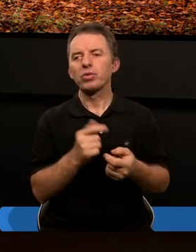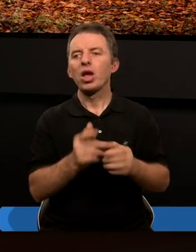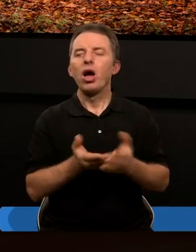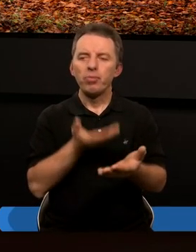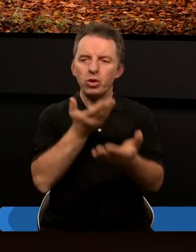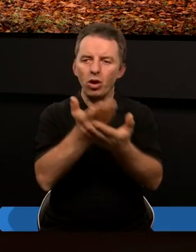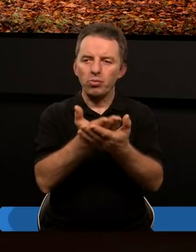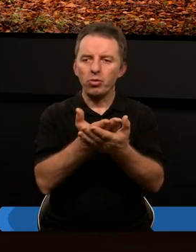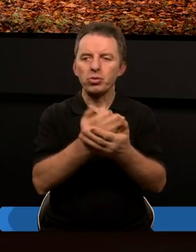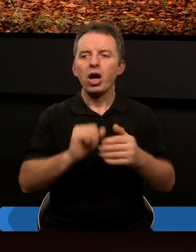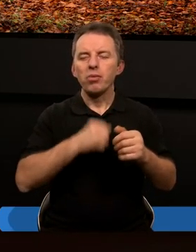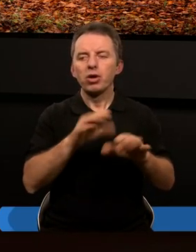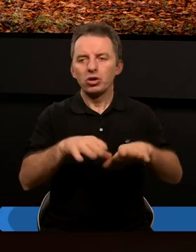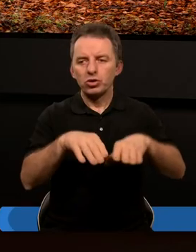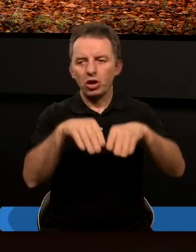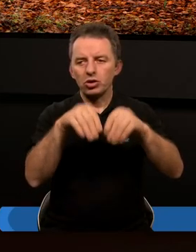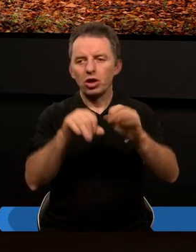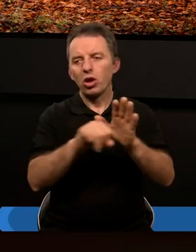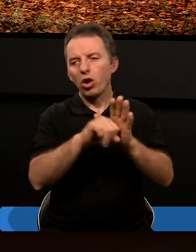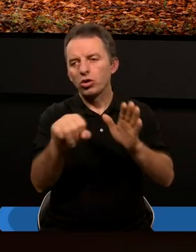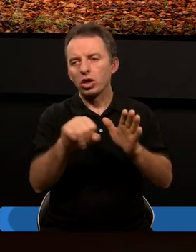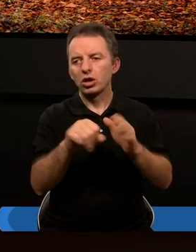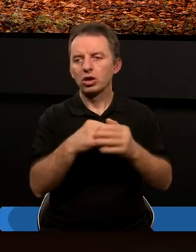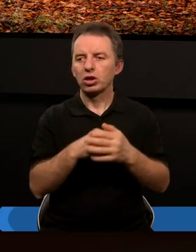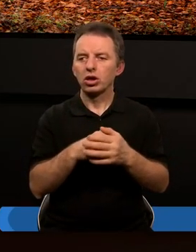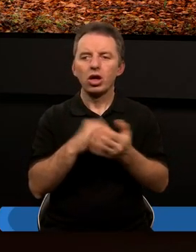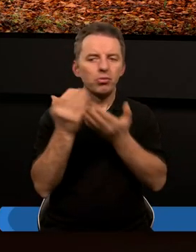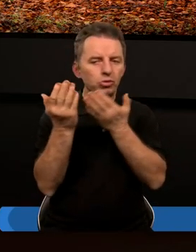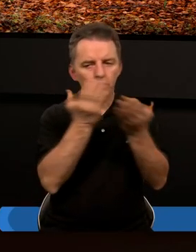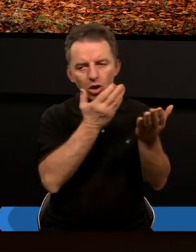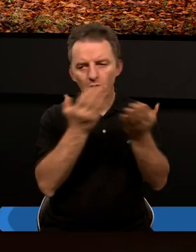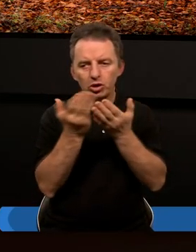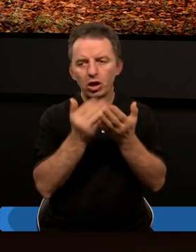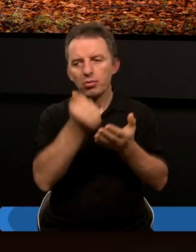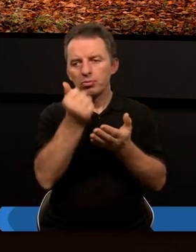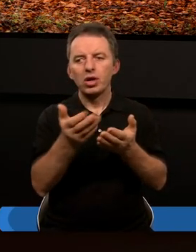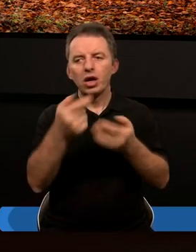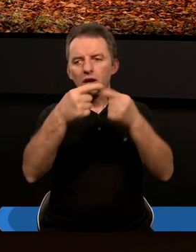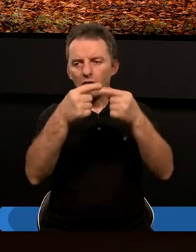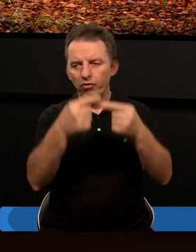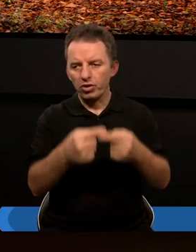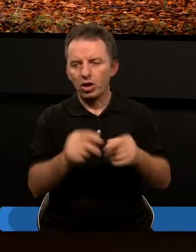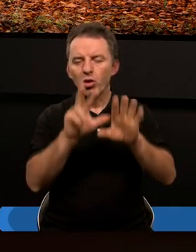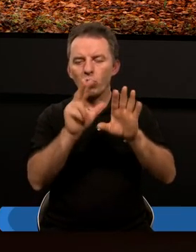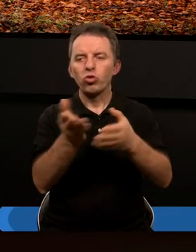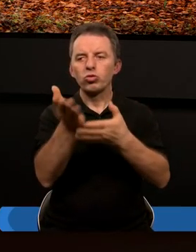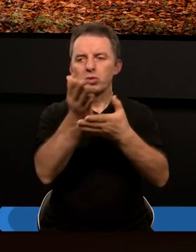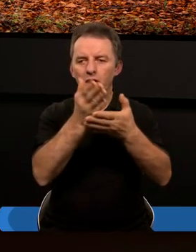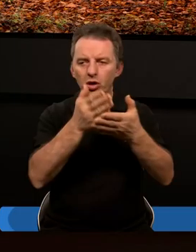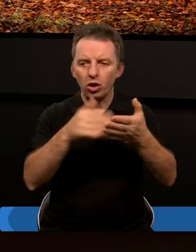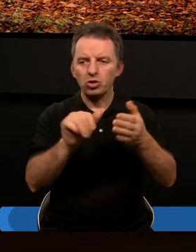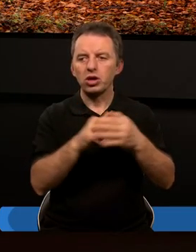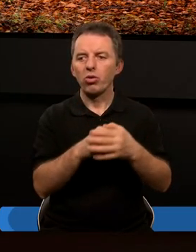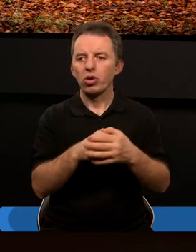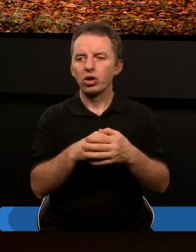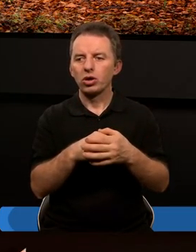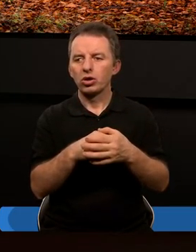Proponuję byśmy zaczęli od przeczytania pierwszego wiersza, ósmego rozdziału,